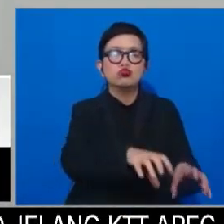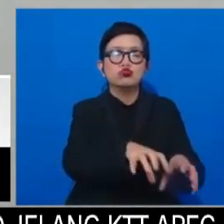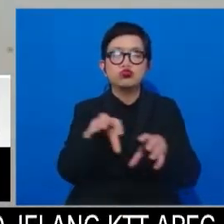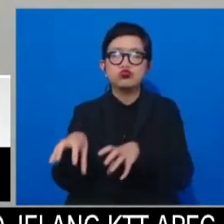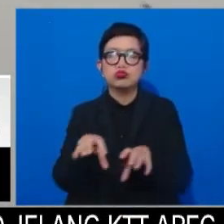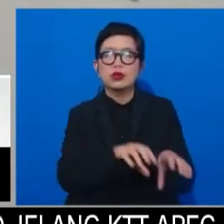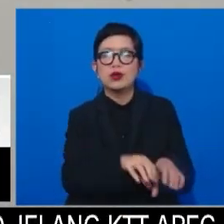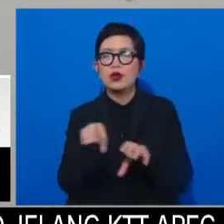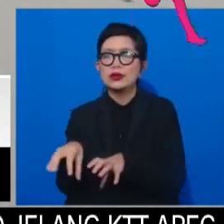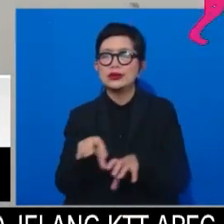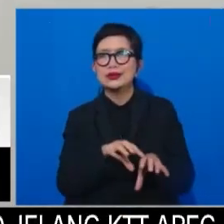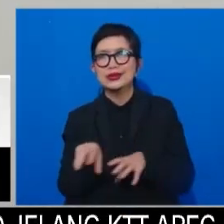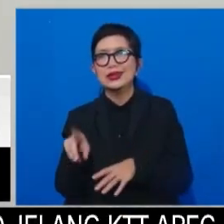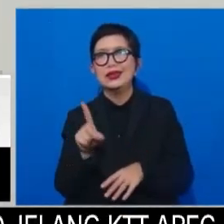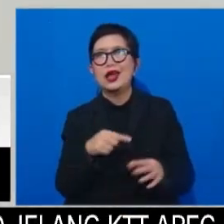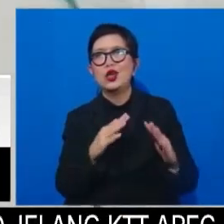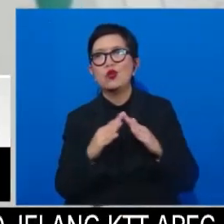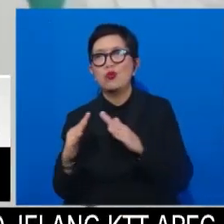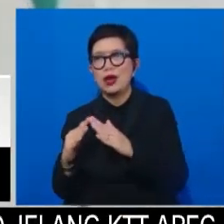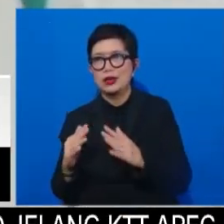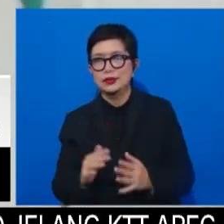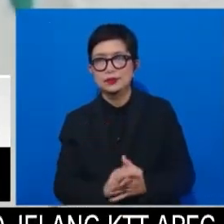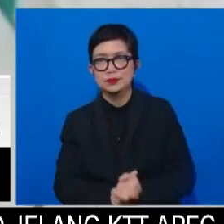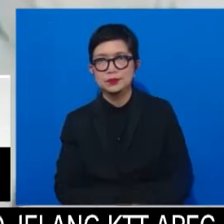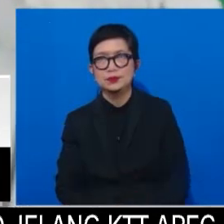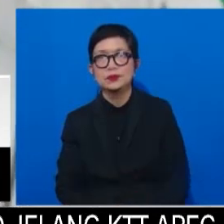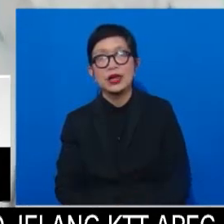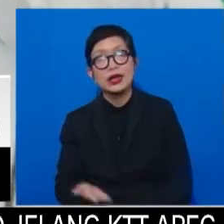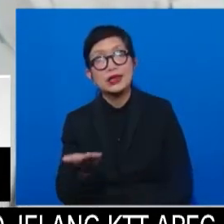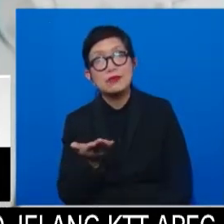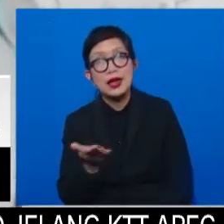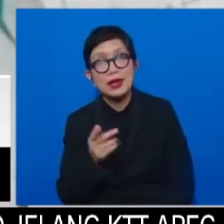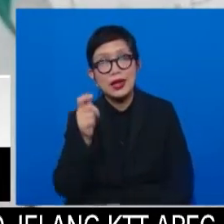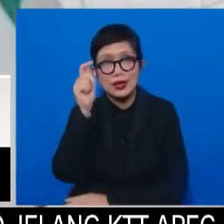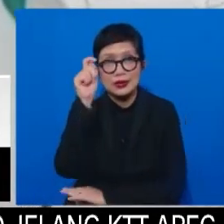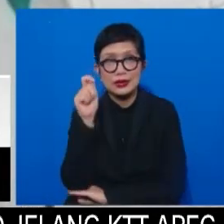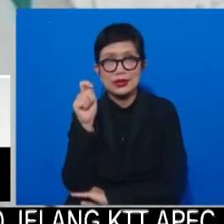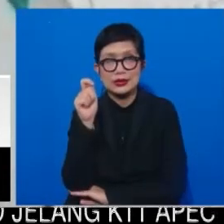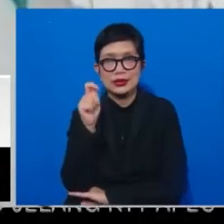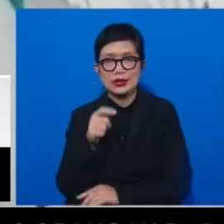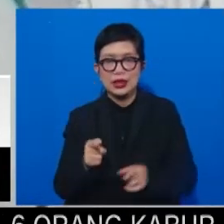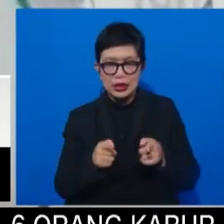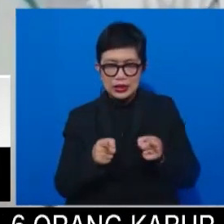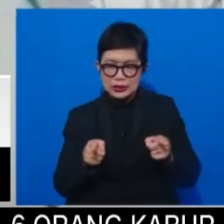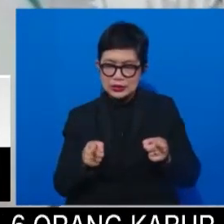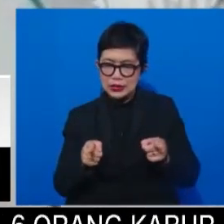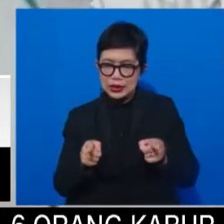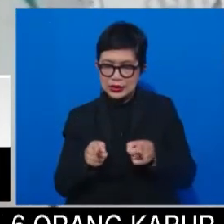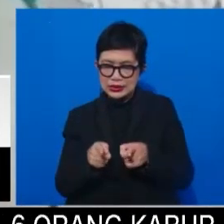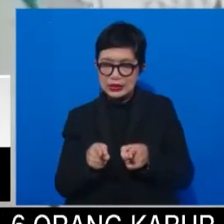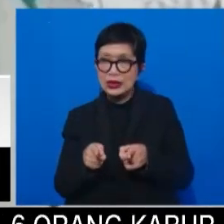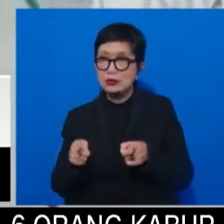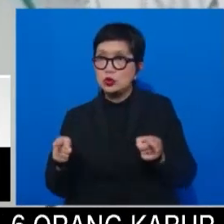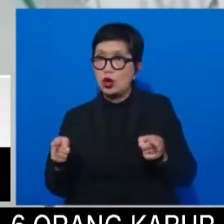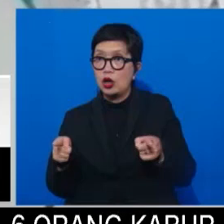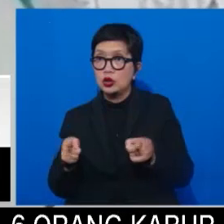disibukkan evakuasi ular dari rumah warga di wilayah Idihiang dan Cihideng dengan ukuran kecil hingga besar. Di